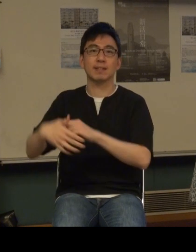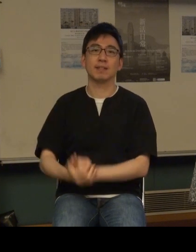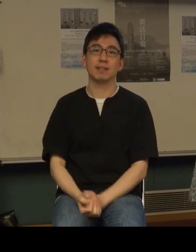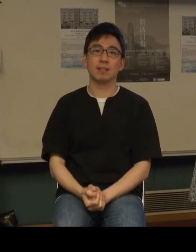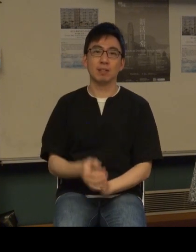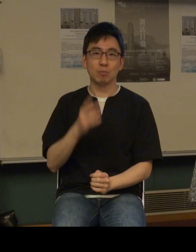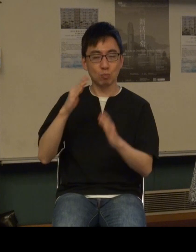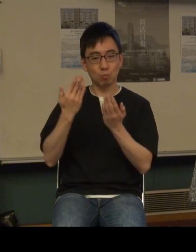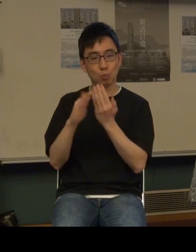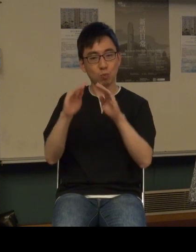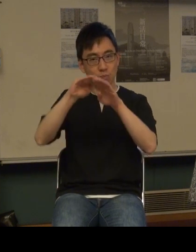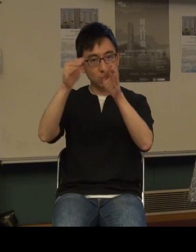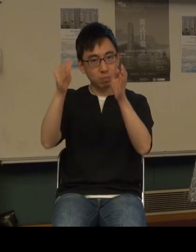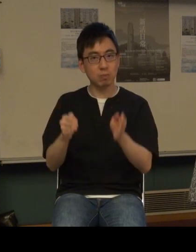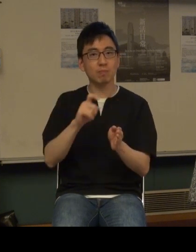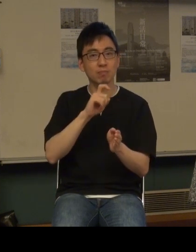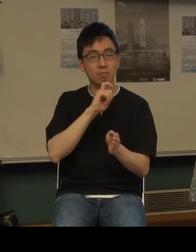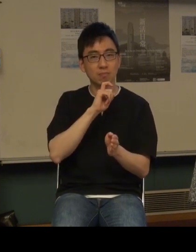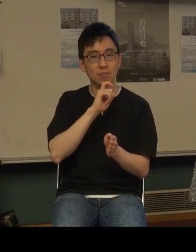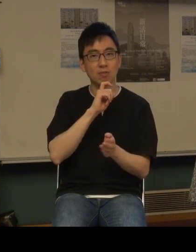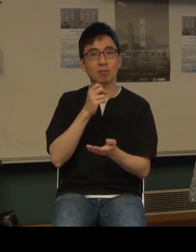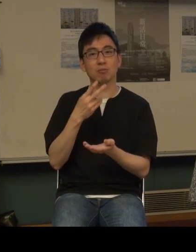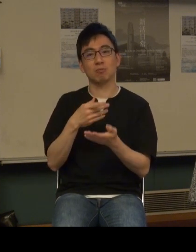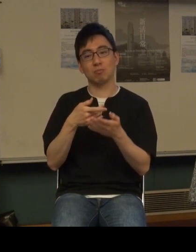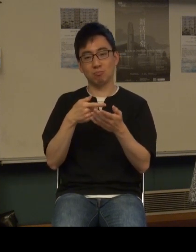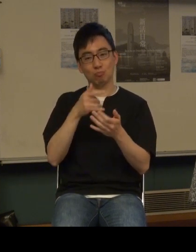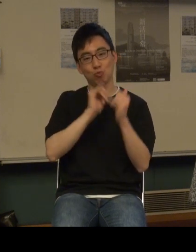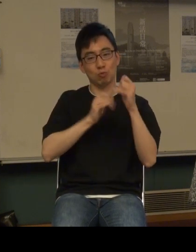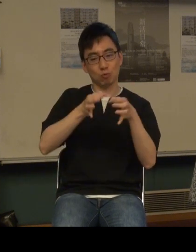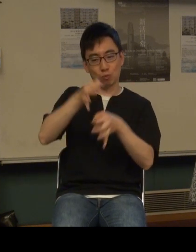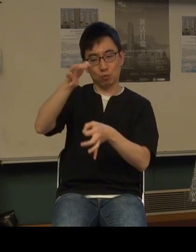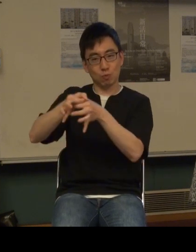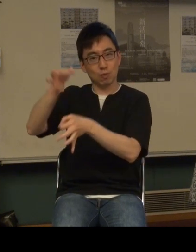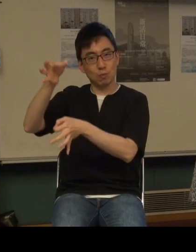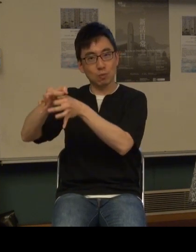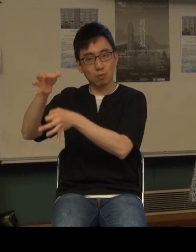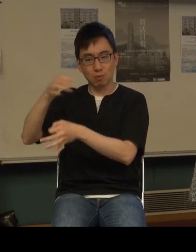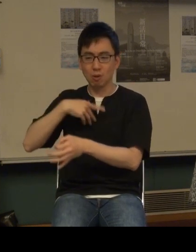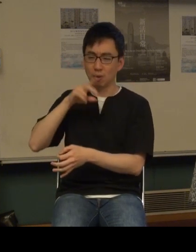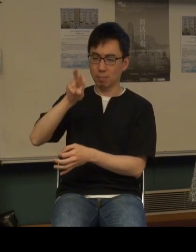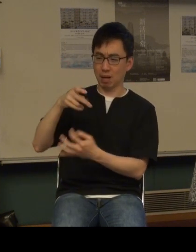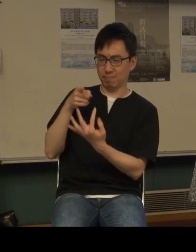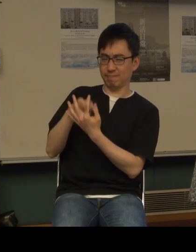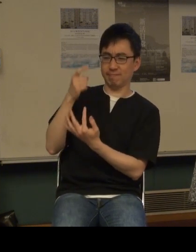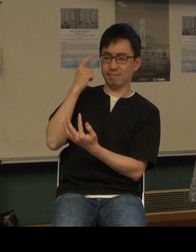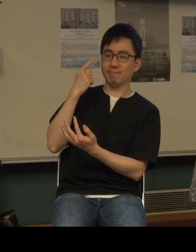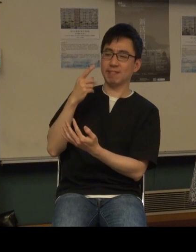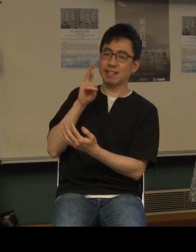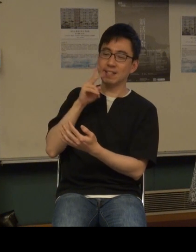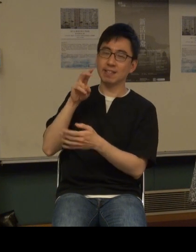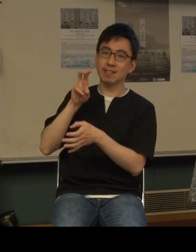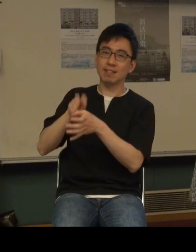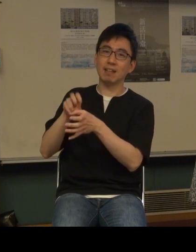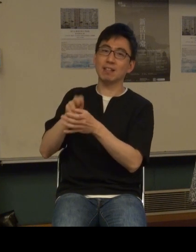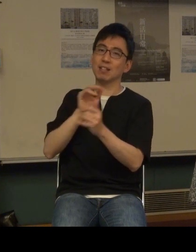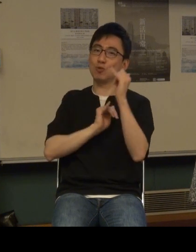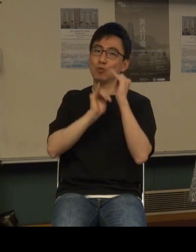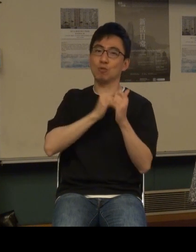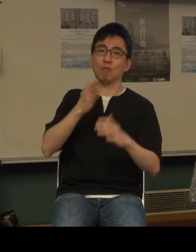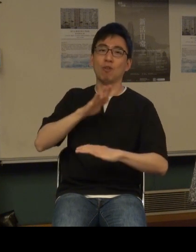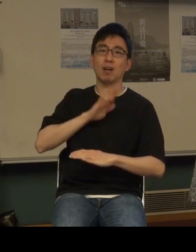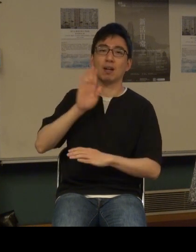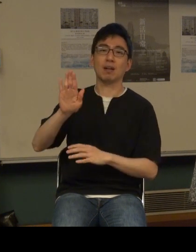拱門啊，有啲傳統嘅柱式啊，你睇落去都係仍然係似一個即係西式嘅傳統嘅一